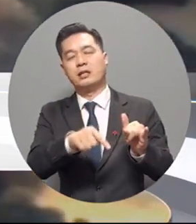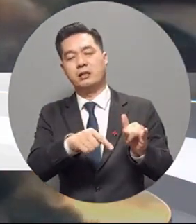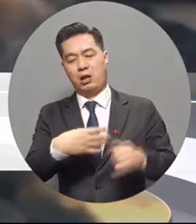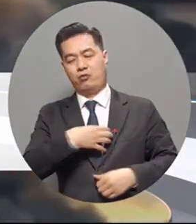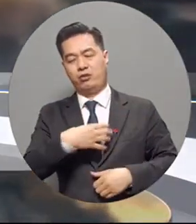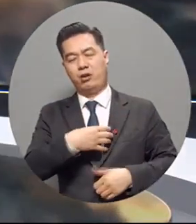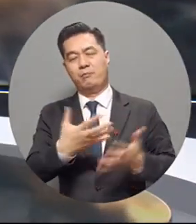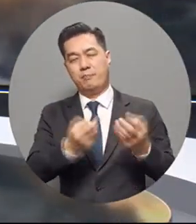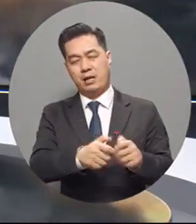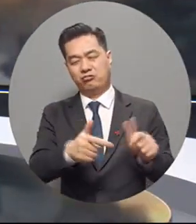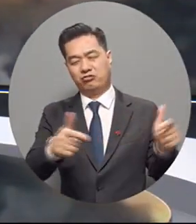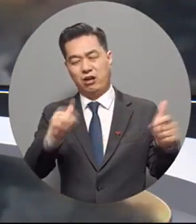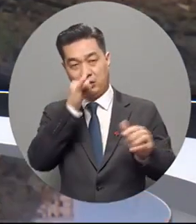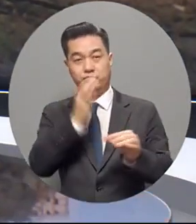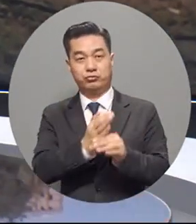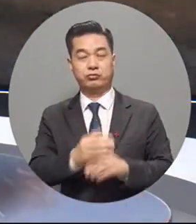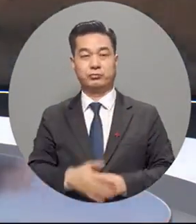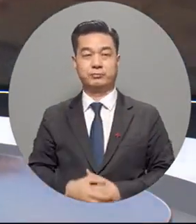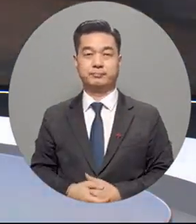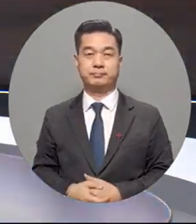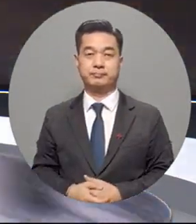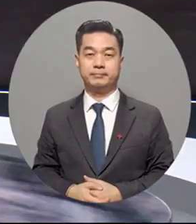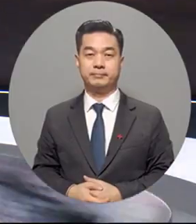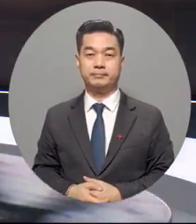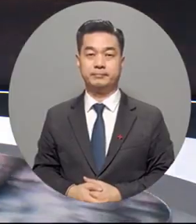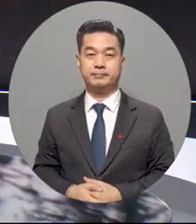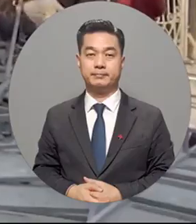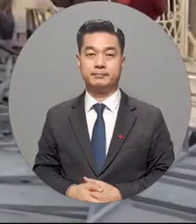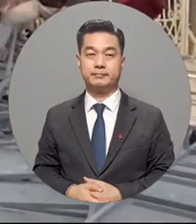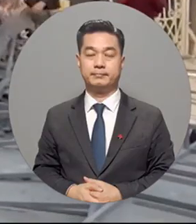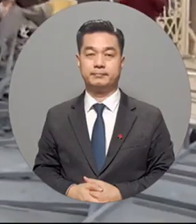있습니다. 윤성철 기자가 보도합니다.